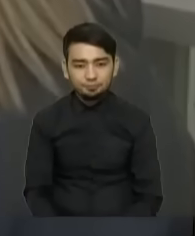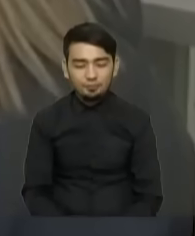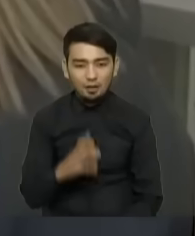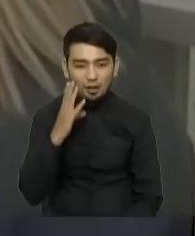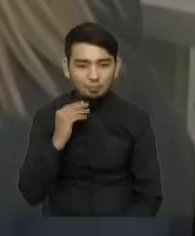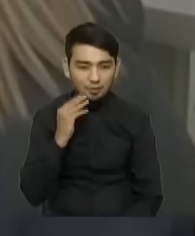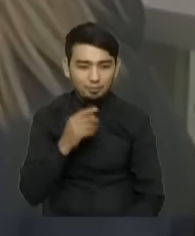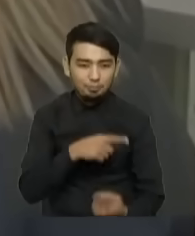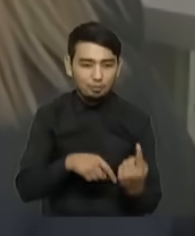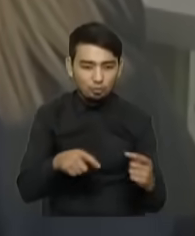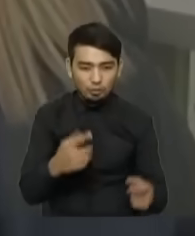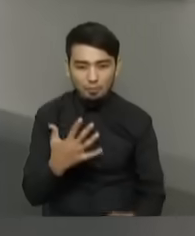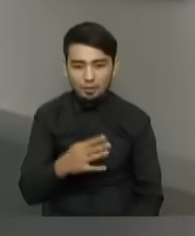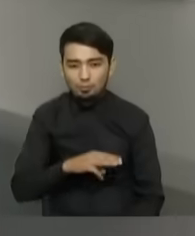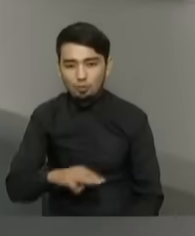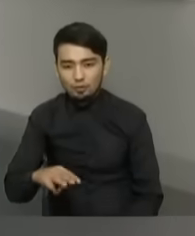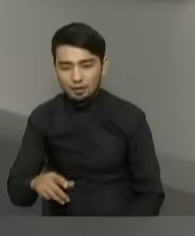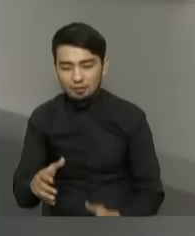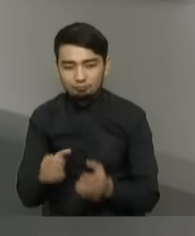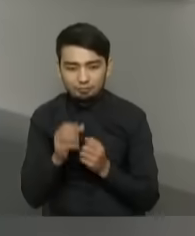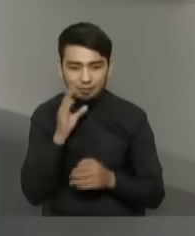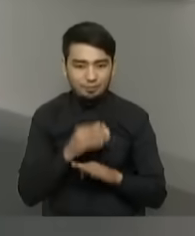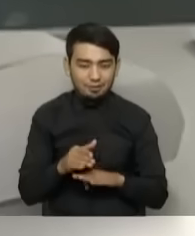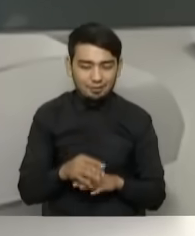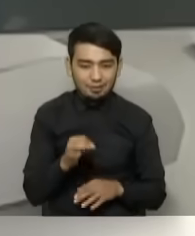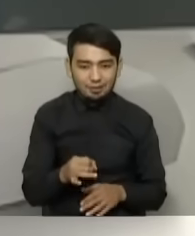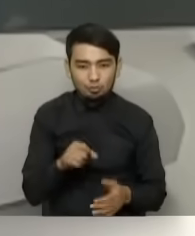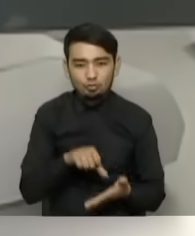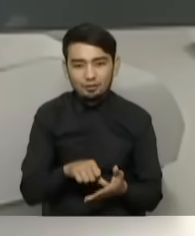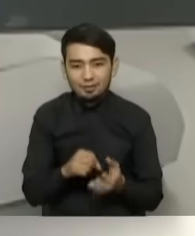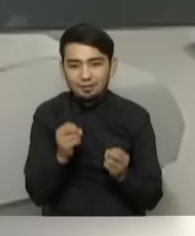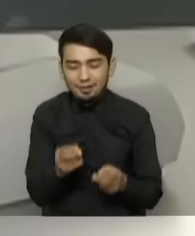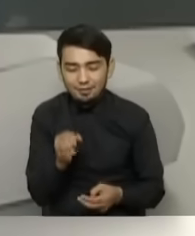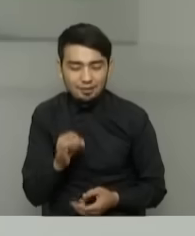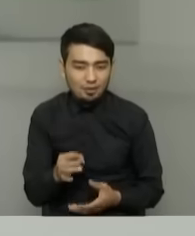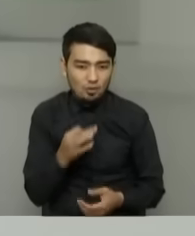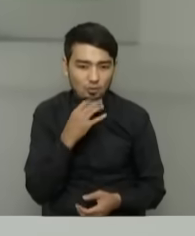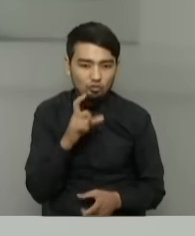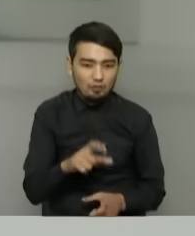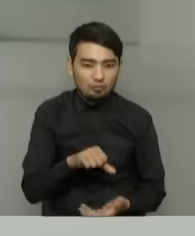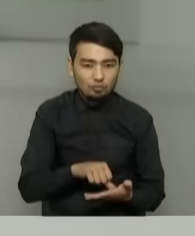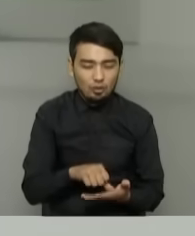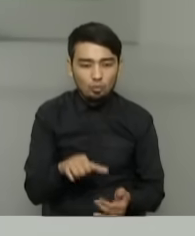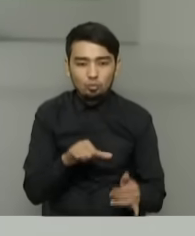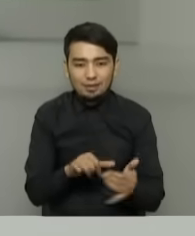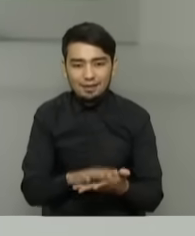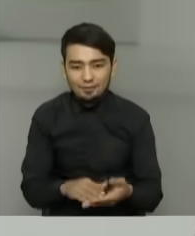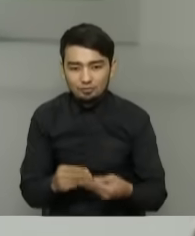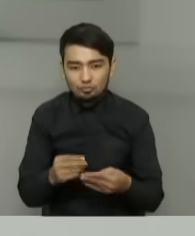Алматы кәсіпкерлері 5 миллион теңгеден ала алады. Байқау шарты қандай? Бағын сынап көргісі келетіндер қайда өтініш өткізу